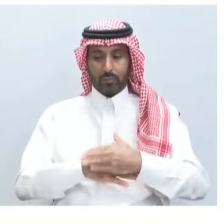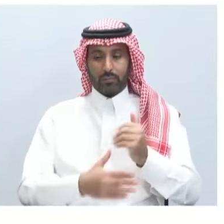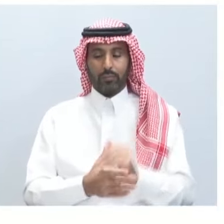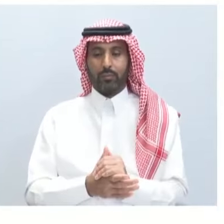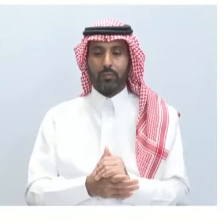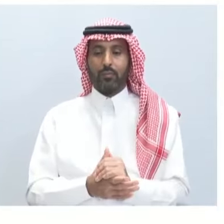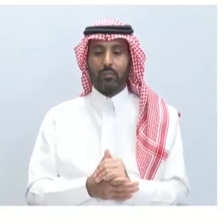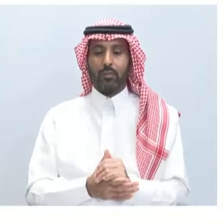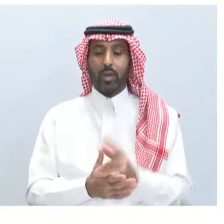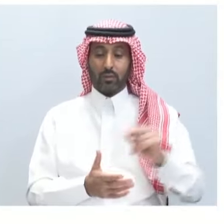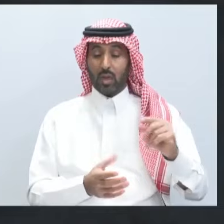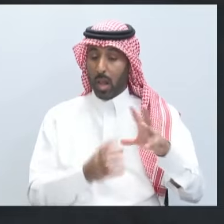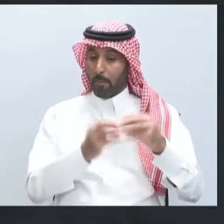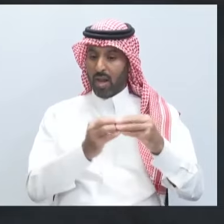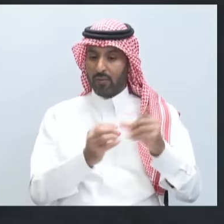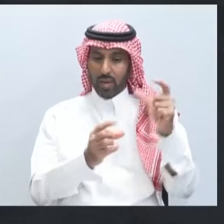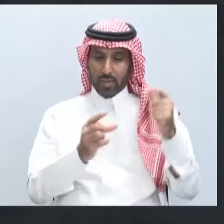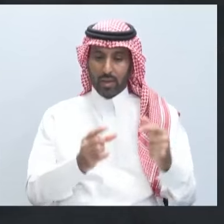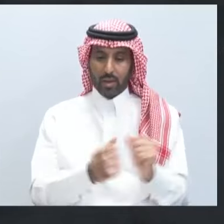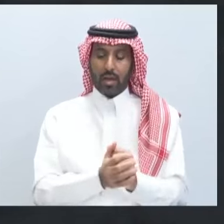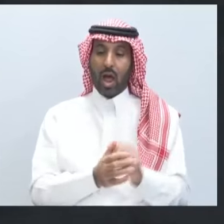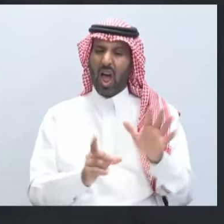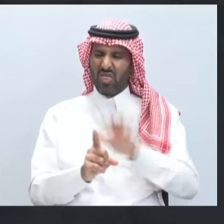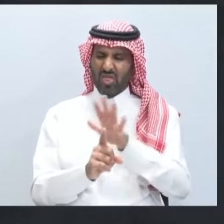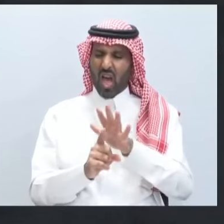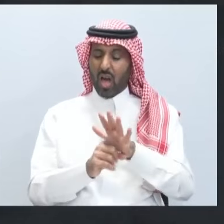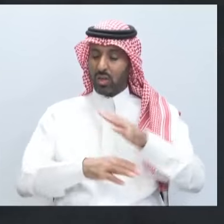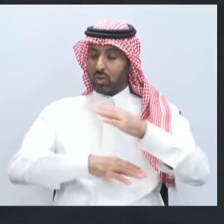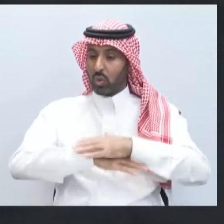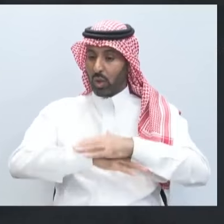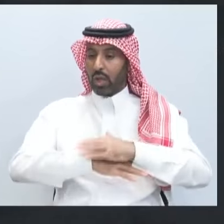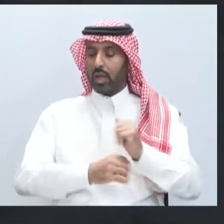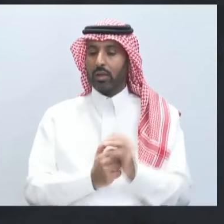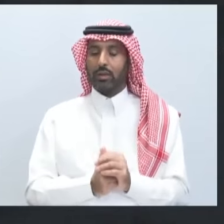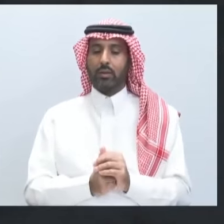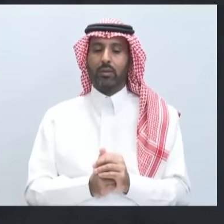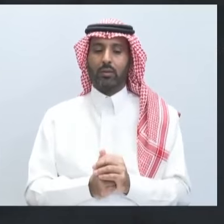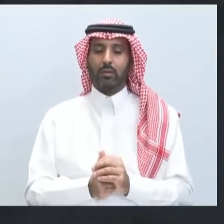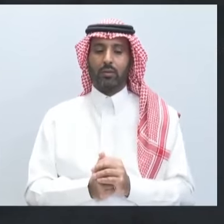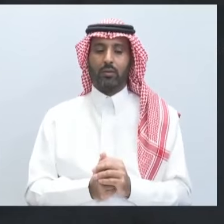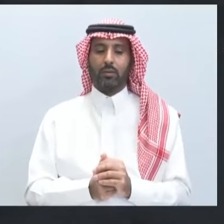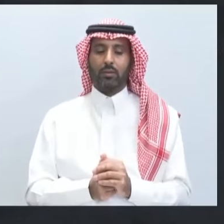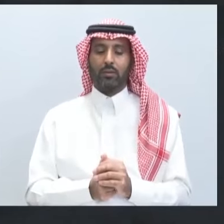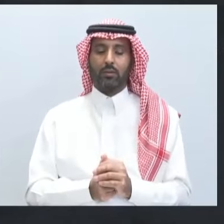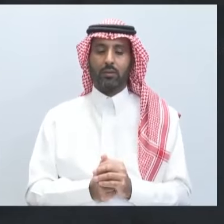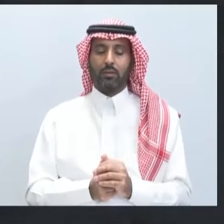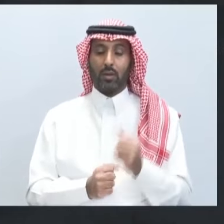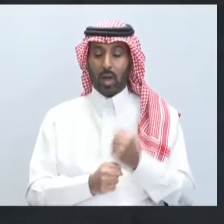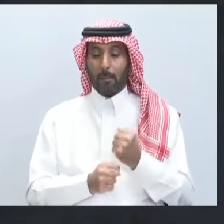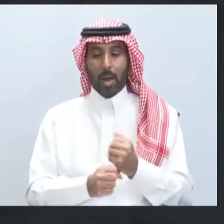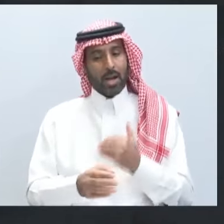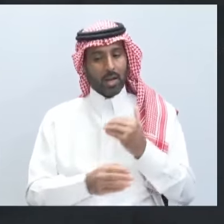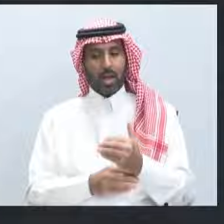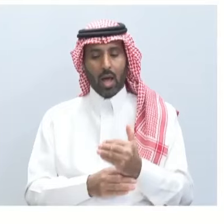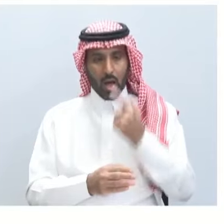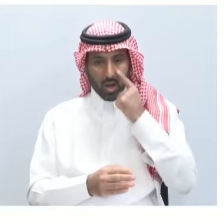الايات من يستطيع ان يقول لي اثار سلوكيه اعمال تطبيقات احسنتم نقول